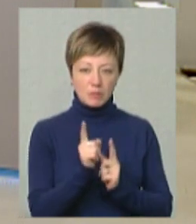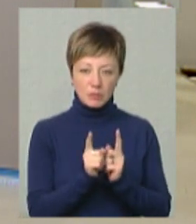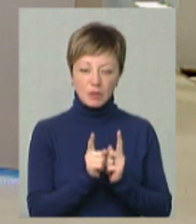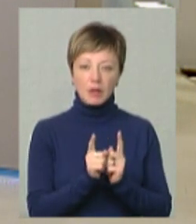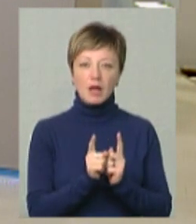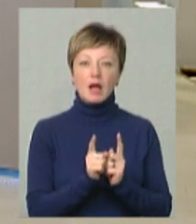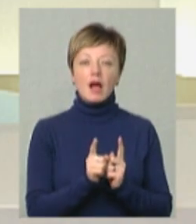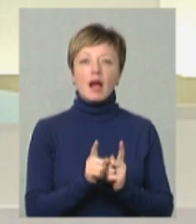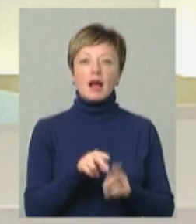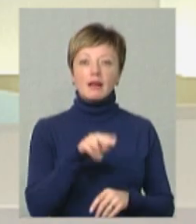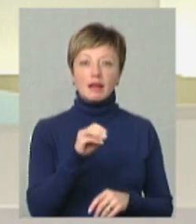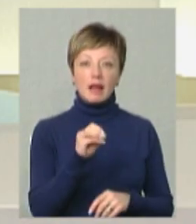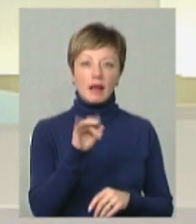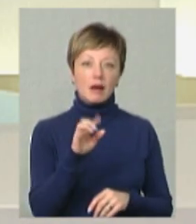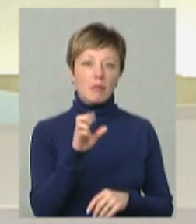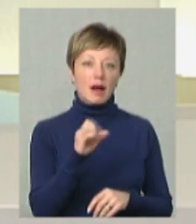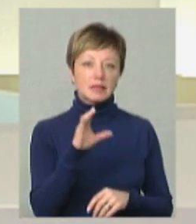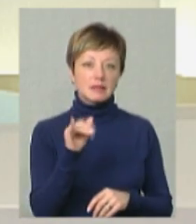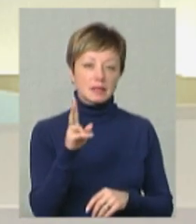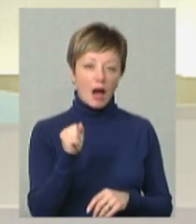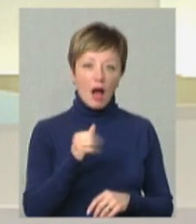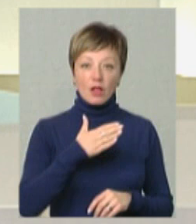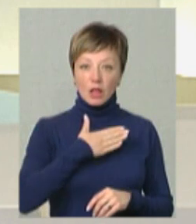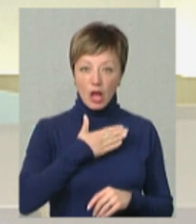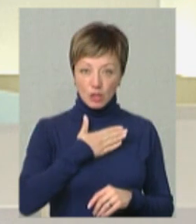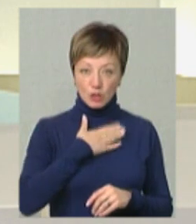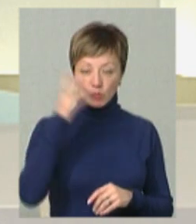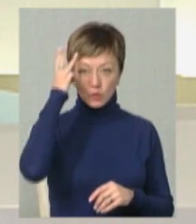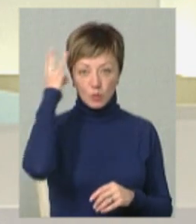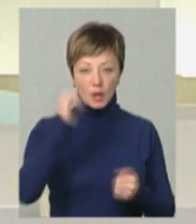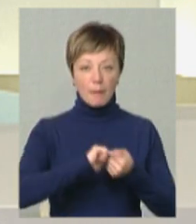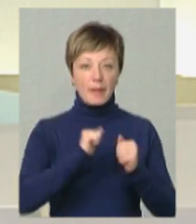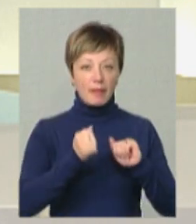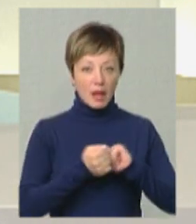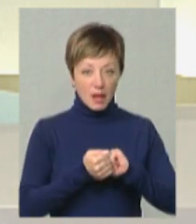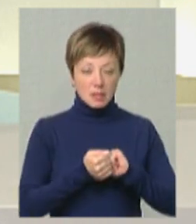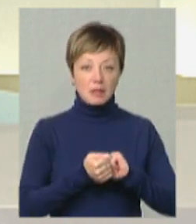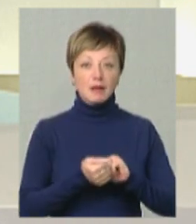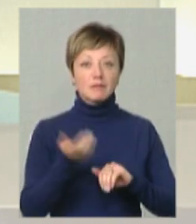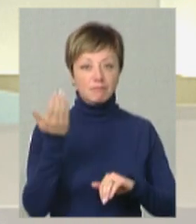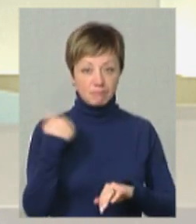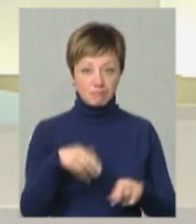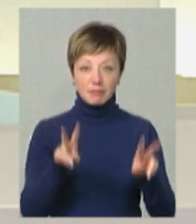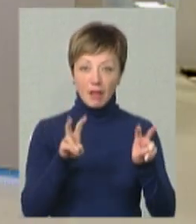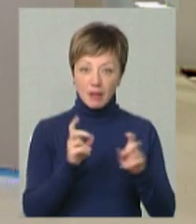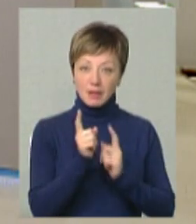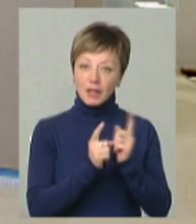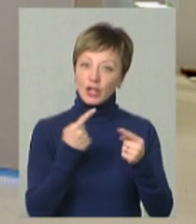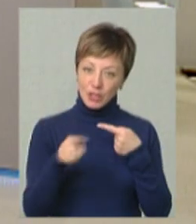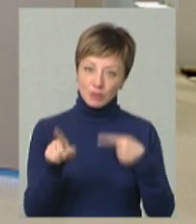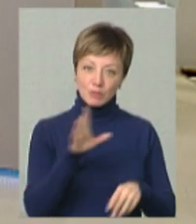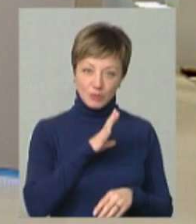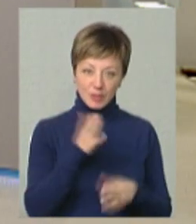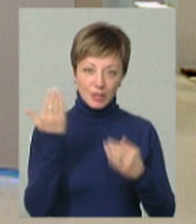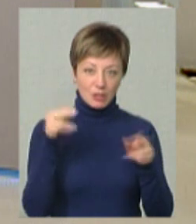бульвар і Дерибасівська, а от наші Проскурівська і Кам'янецька свого часу мали іншу